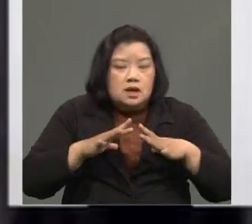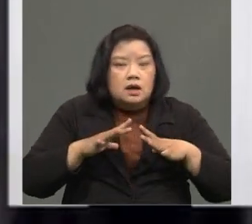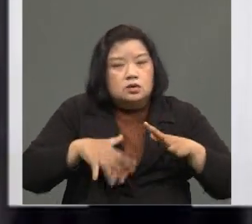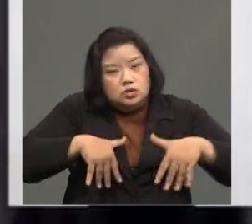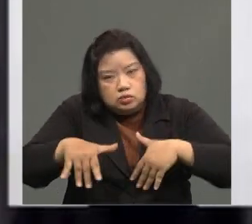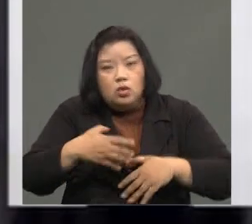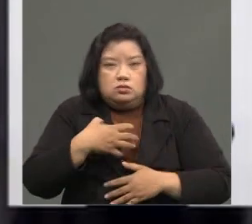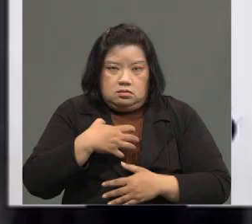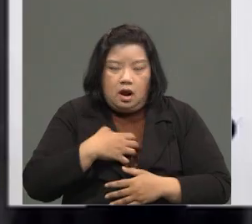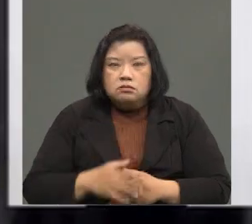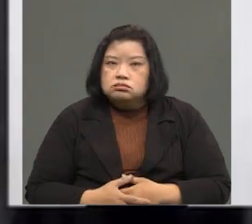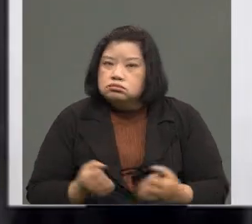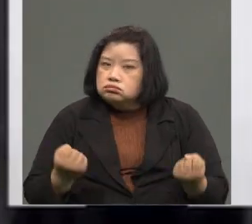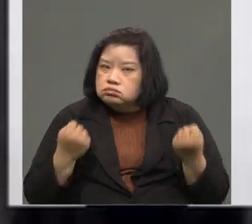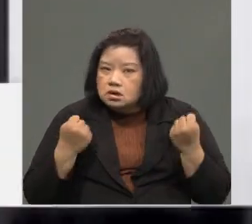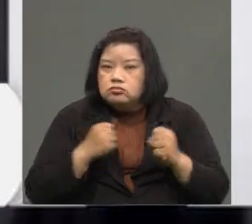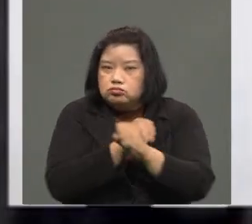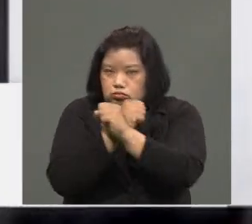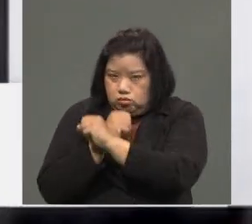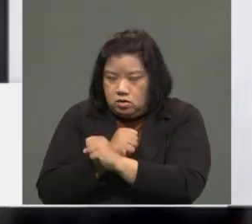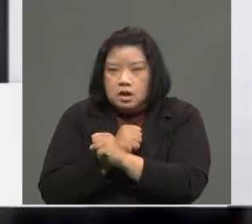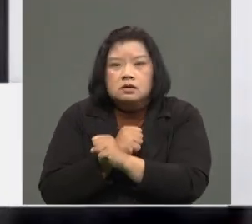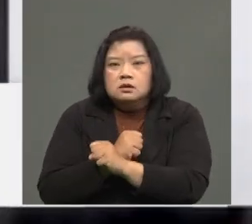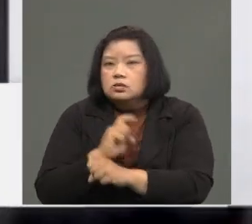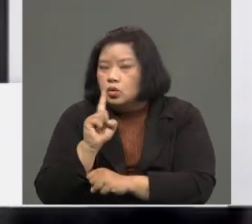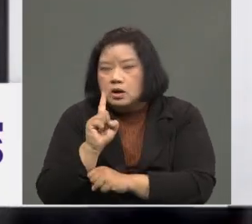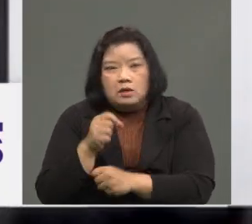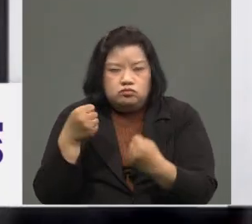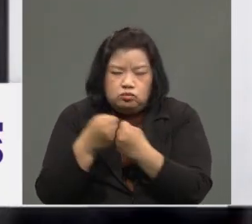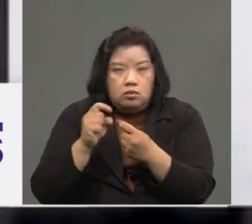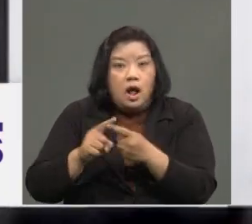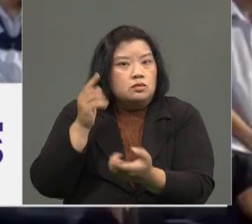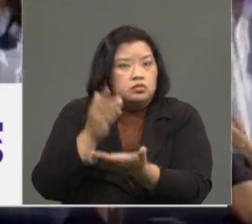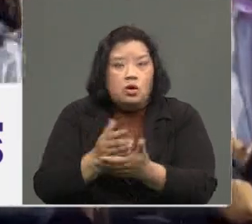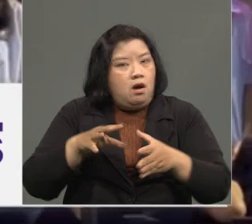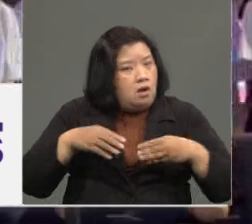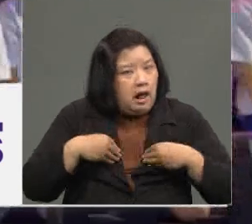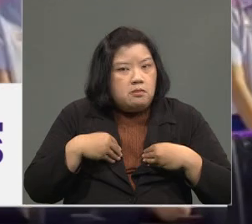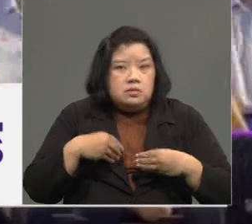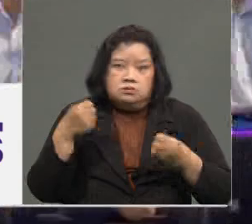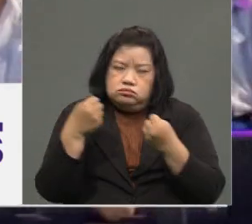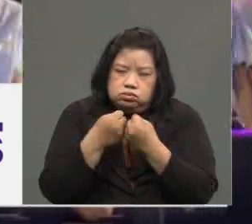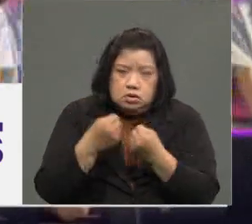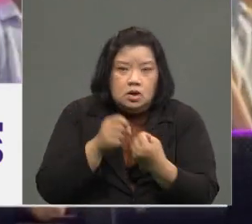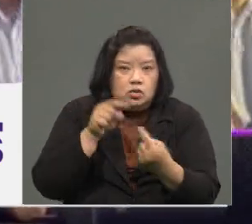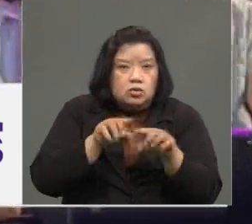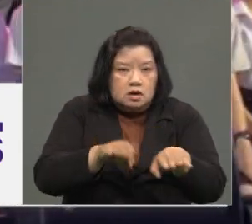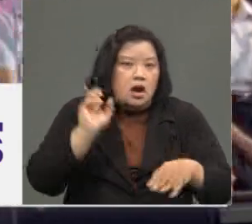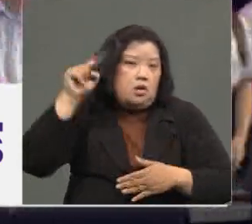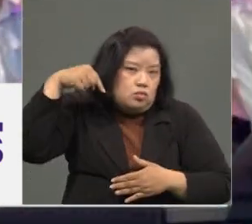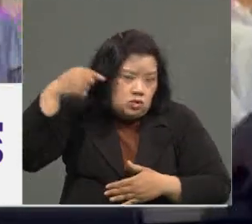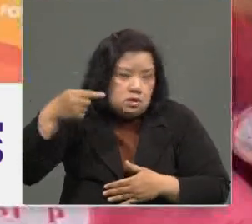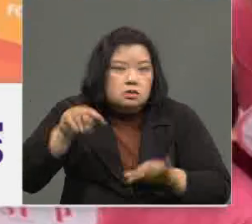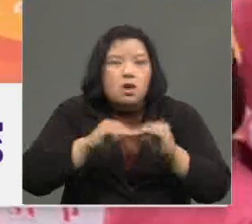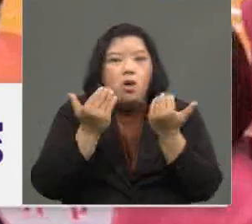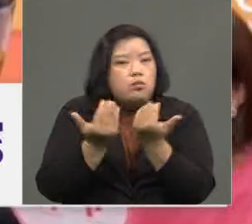แสดงพลังในการยุติความรุนแรงทุกรูปแบบด้วยการไม่ยอมรับไม่กระทำความรุแรงต่อเด็กสตรีและบุคคลใน